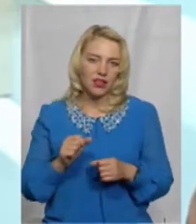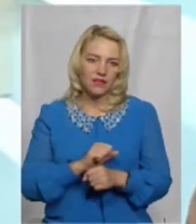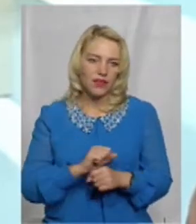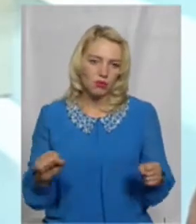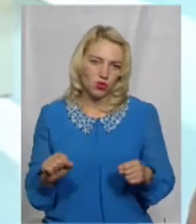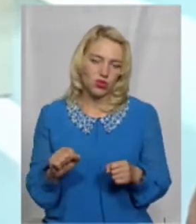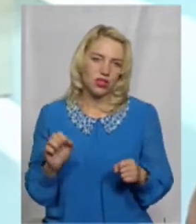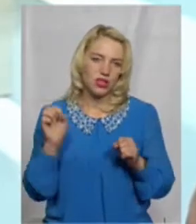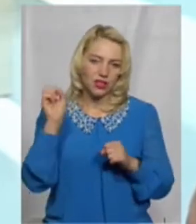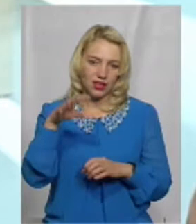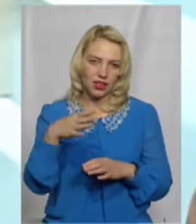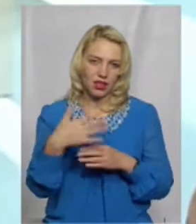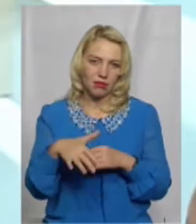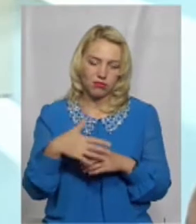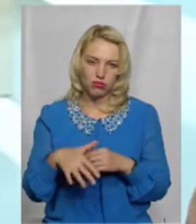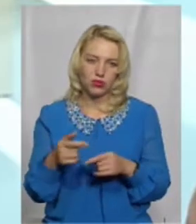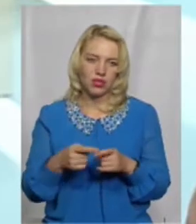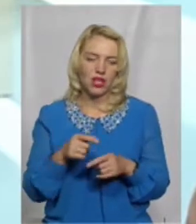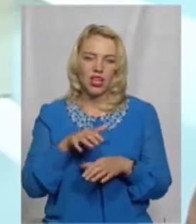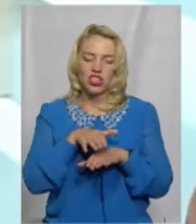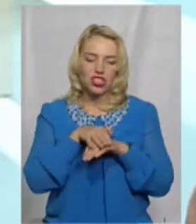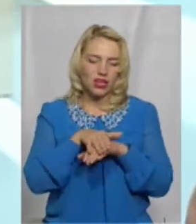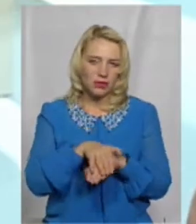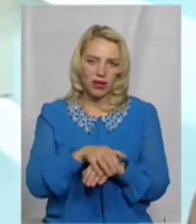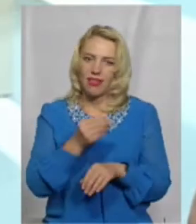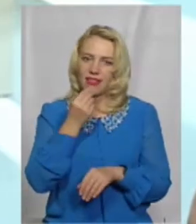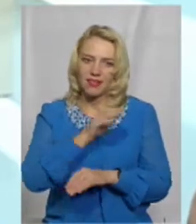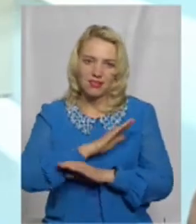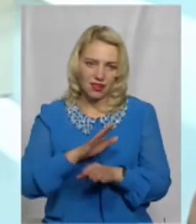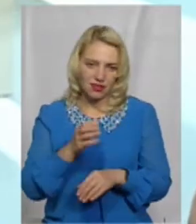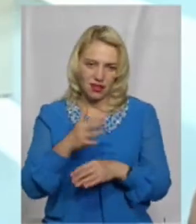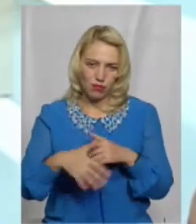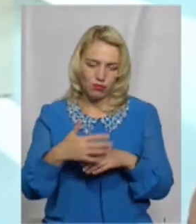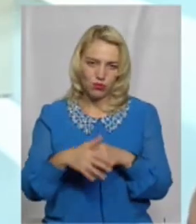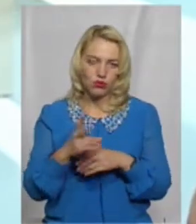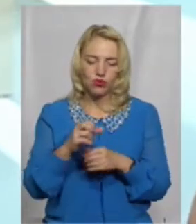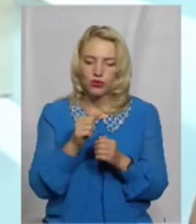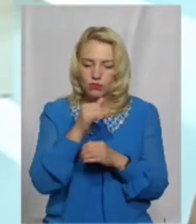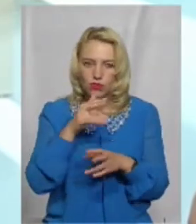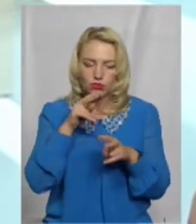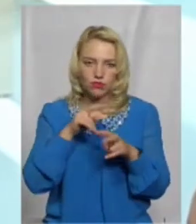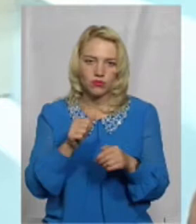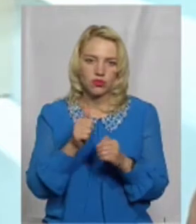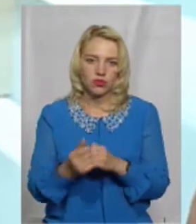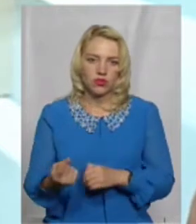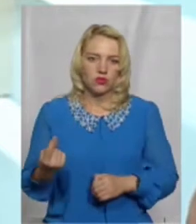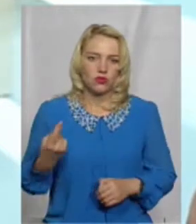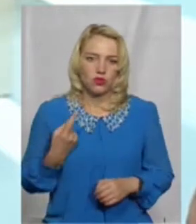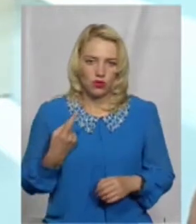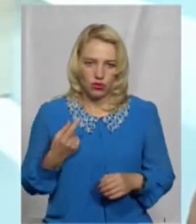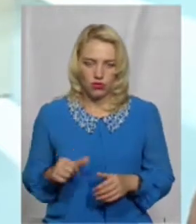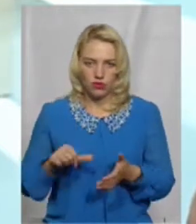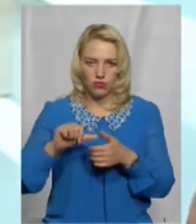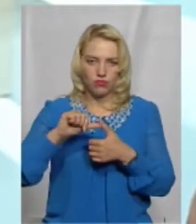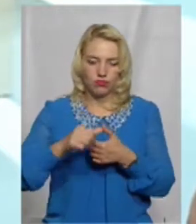там навіть ту капусту, черепахи теж не їдять, але не можна біля кожної людини закріпити